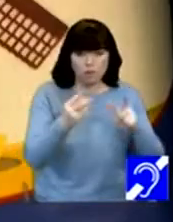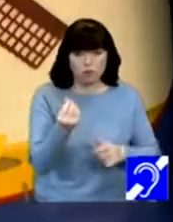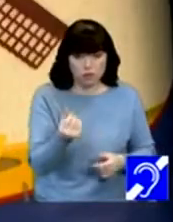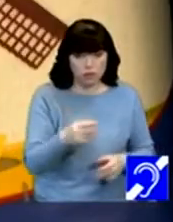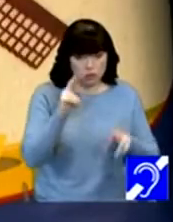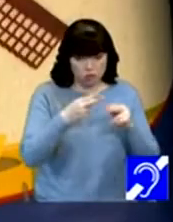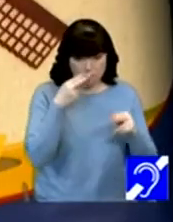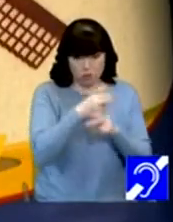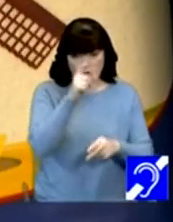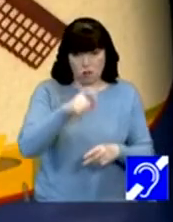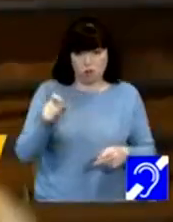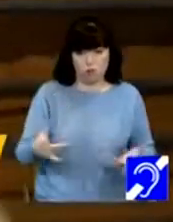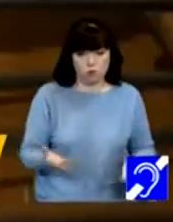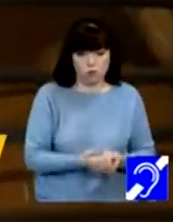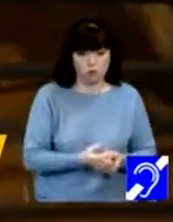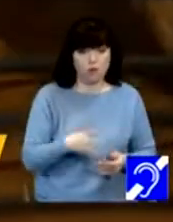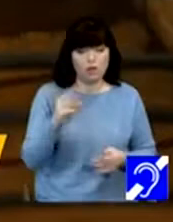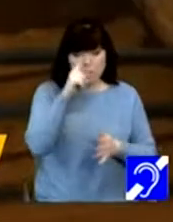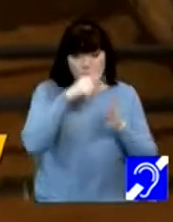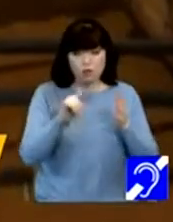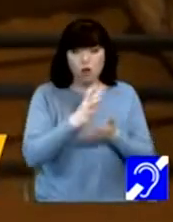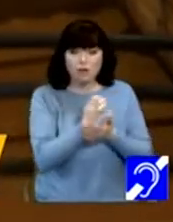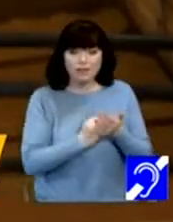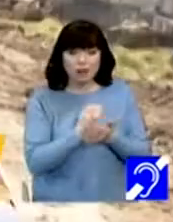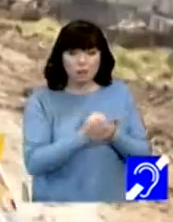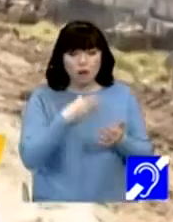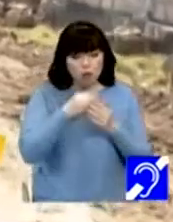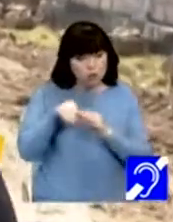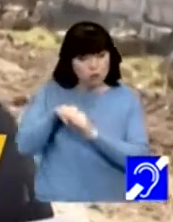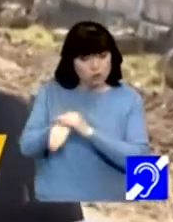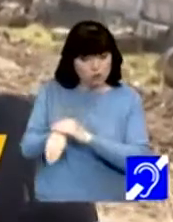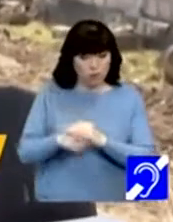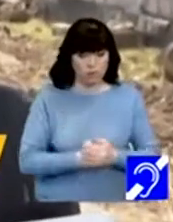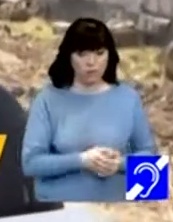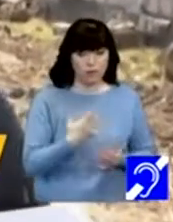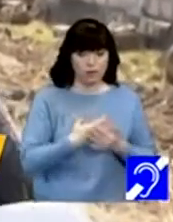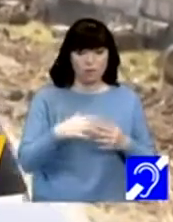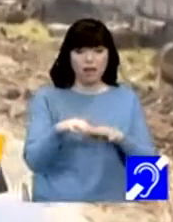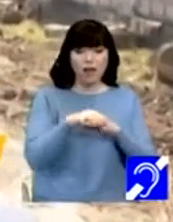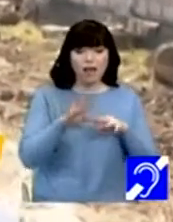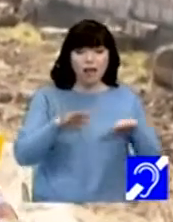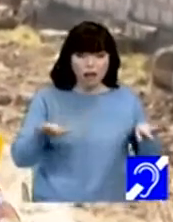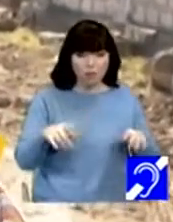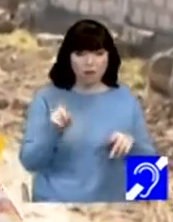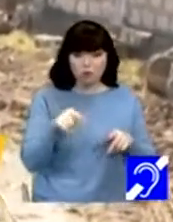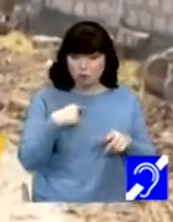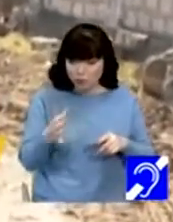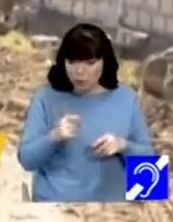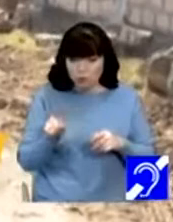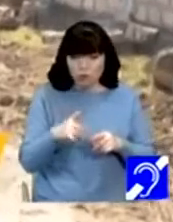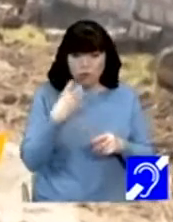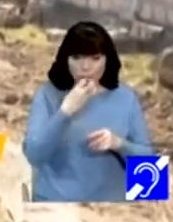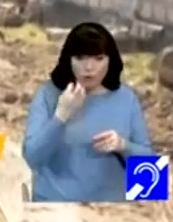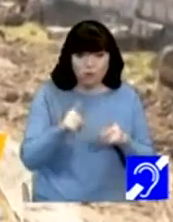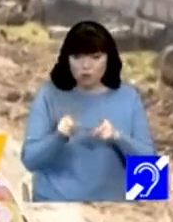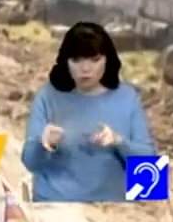pe oameni. Toată speranța este în rezervele din cămară. Duci la târg, din pod, scubori, pui, mănânci,